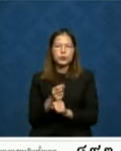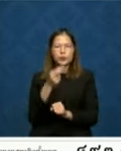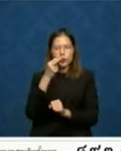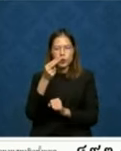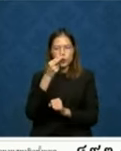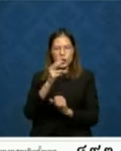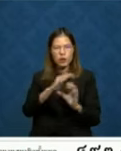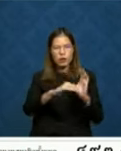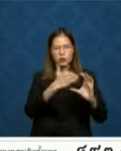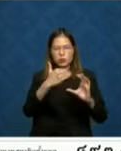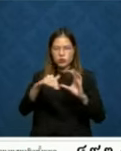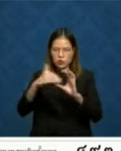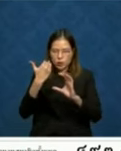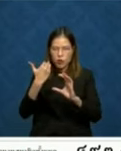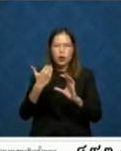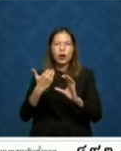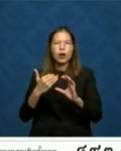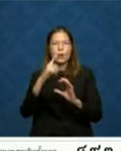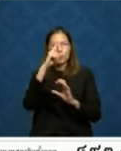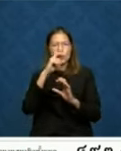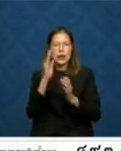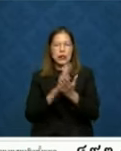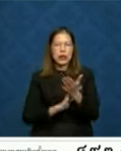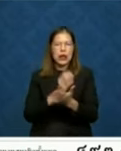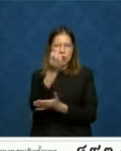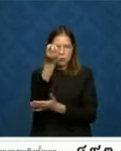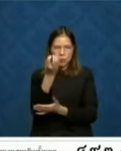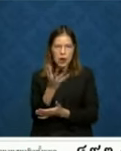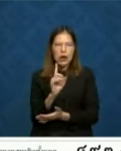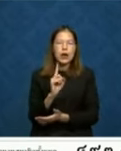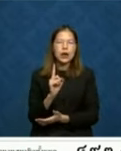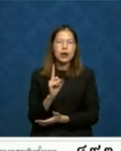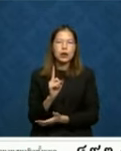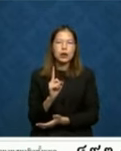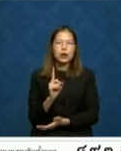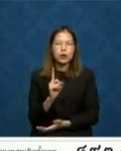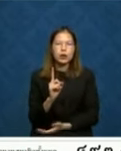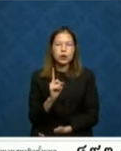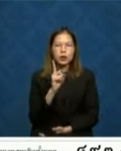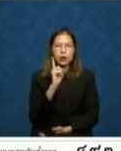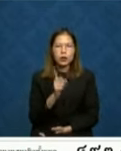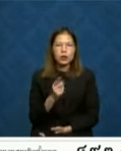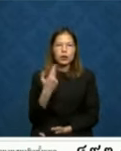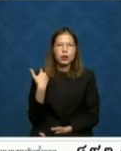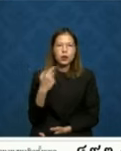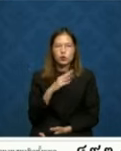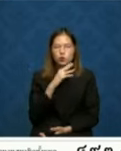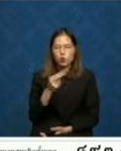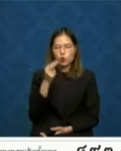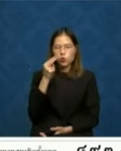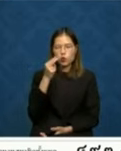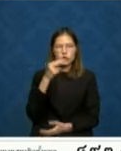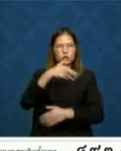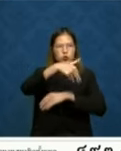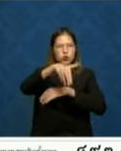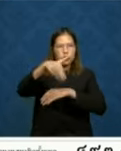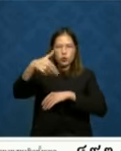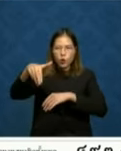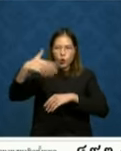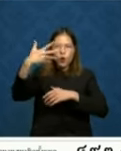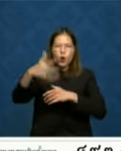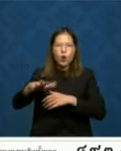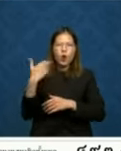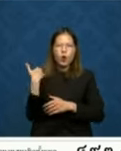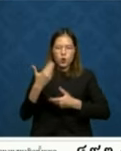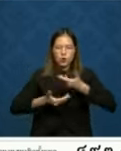ทะลักเข้ามาในประเทศไทยเป็นจำนวนมากและเมื่อการได้สูบบุหรี่นอกแล้วเนี่ยค่ะนะ